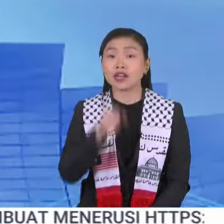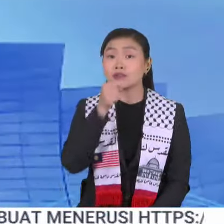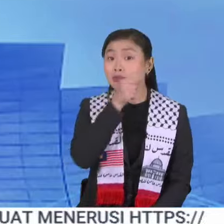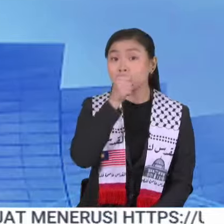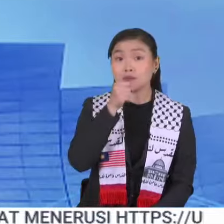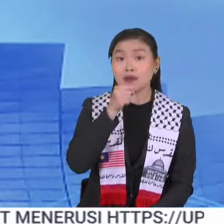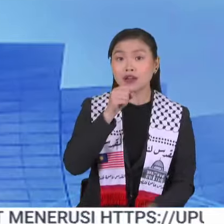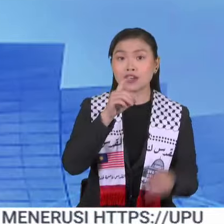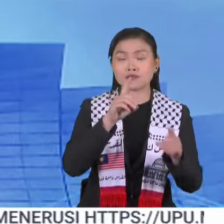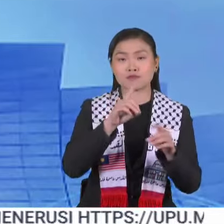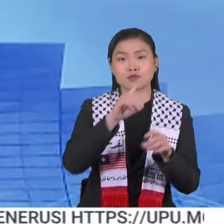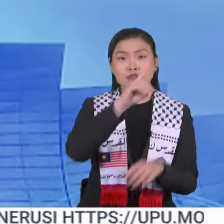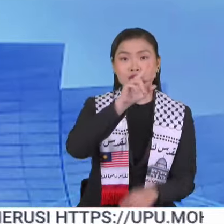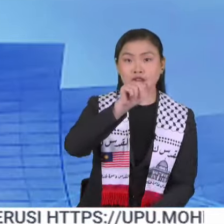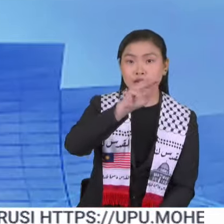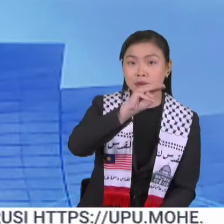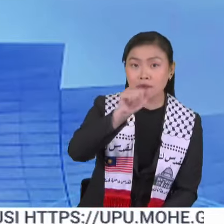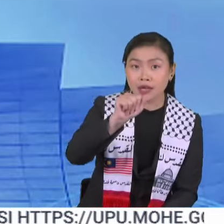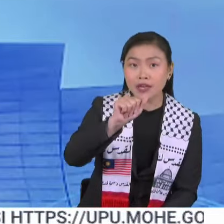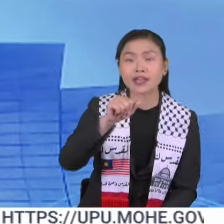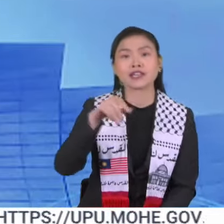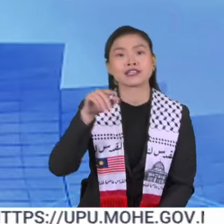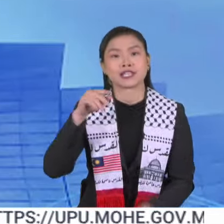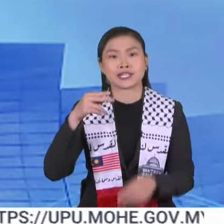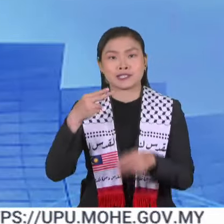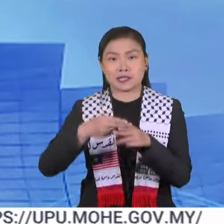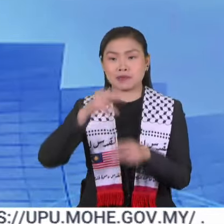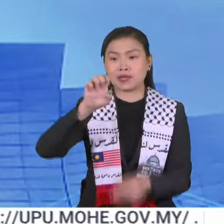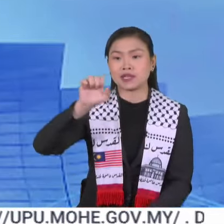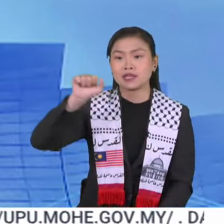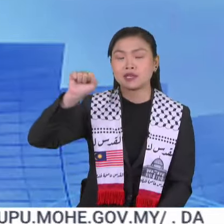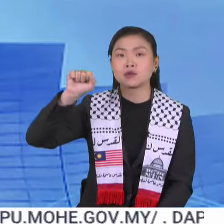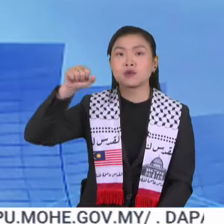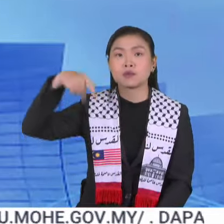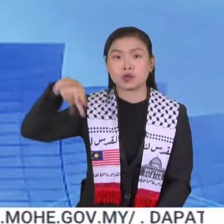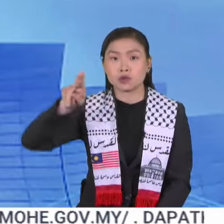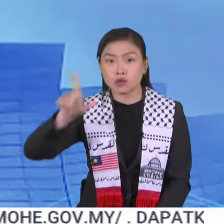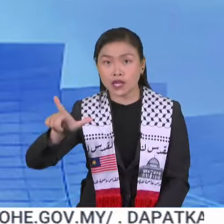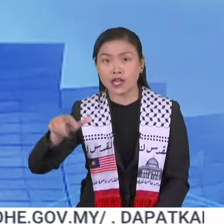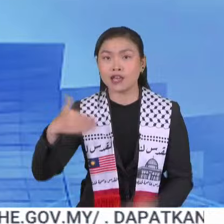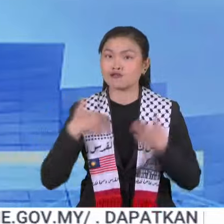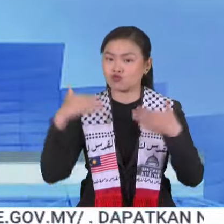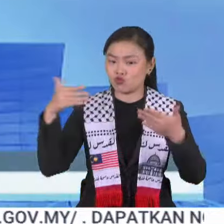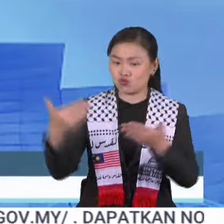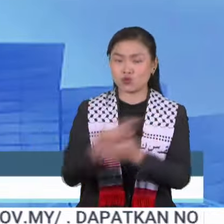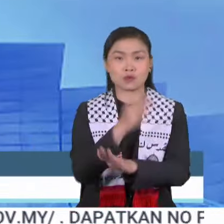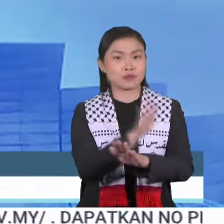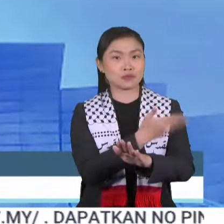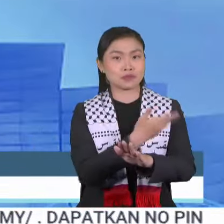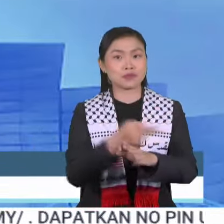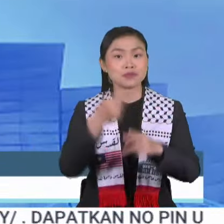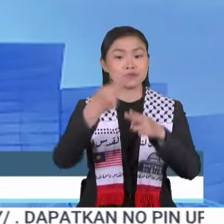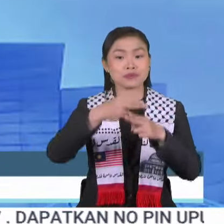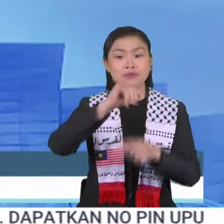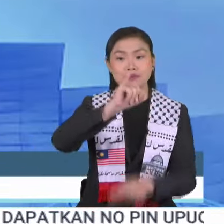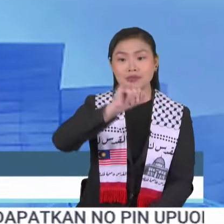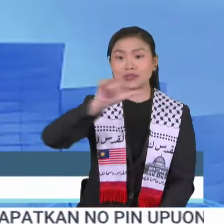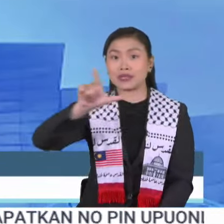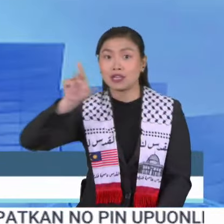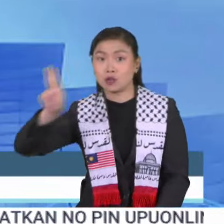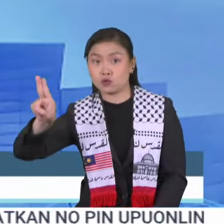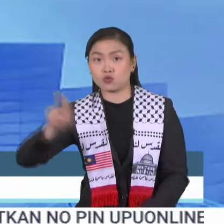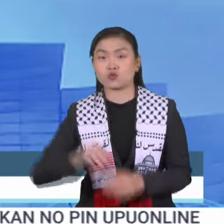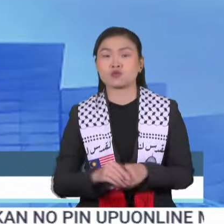Vokalis drama band Apple Rosa tampil dengan lagu terbaru ILU, mengambil peluang dengan isu terkini